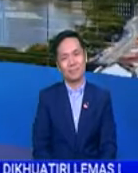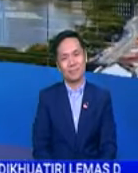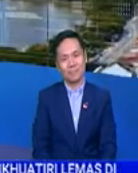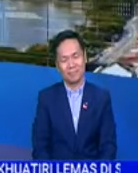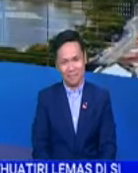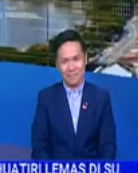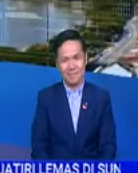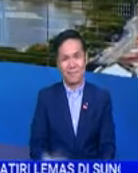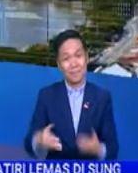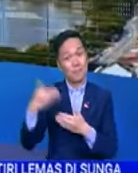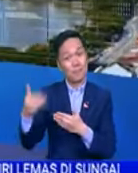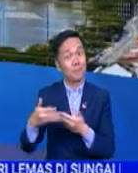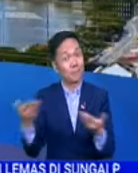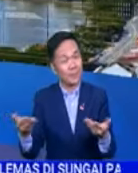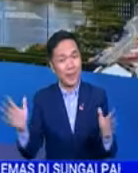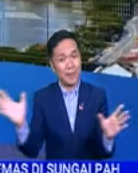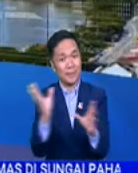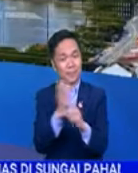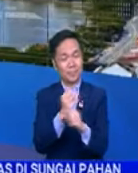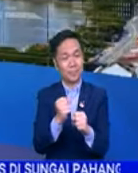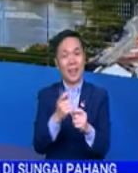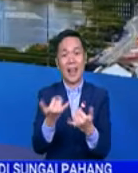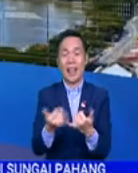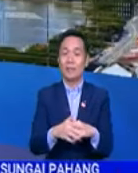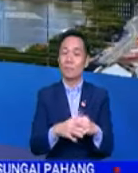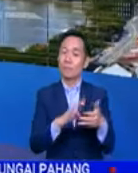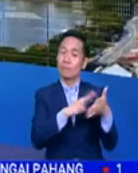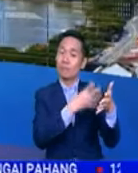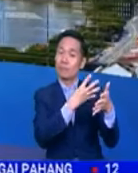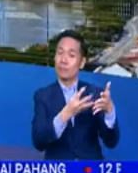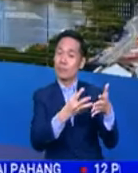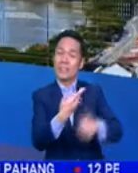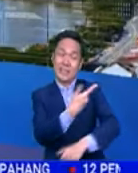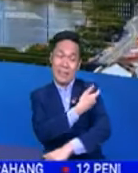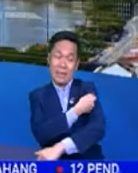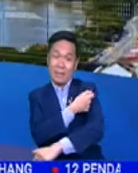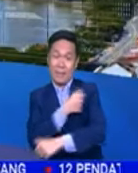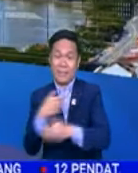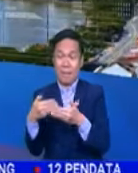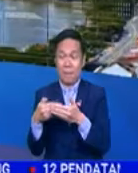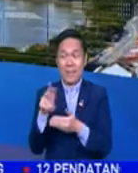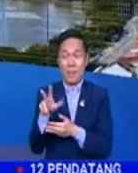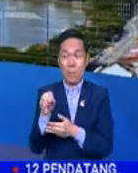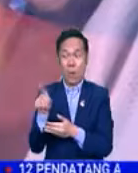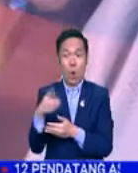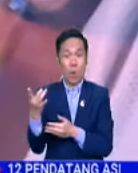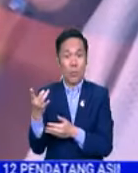Bersaudara, seterusnya kita ikuti ringkasan laporan prestasi vaksinasi Sarawak setakat 30 Ogos.